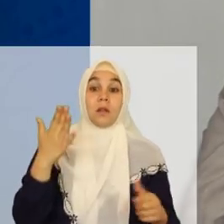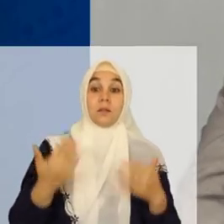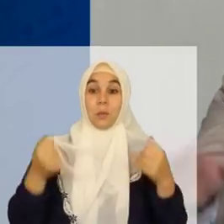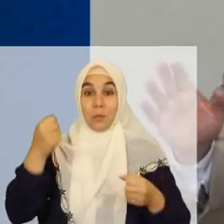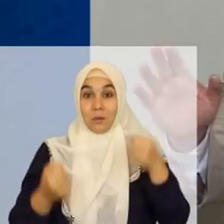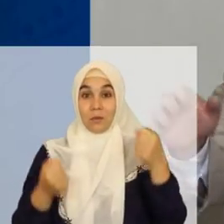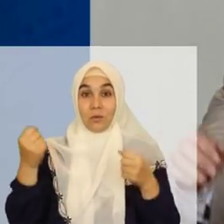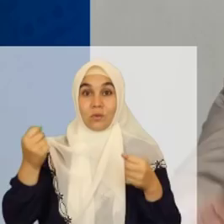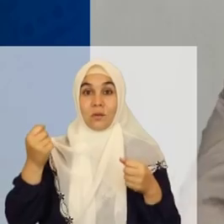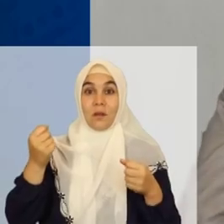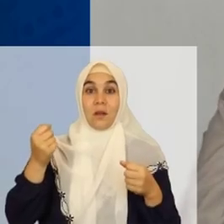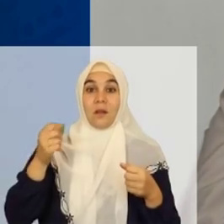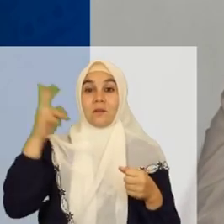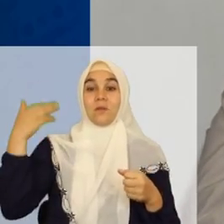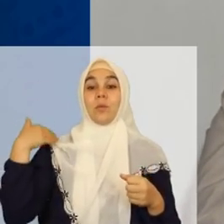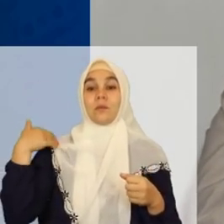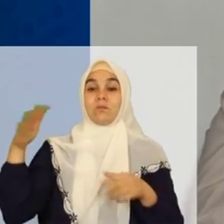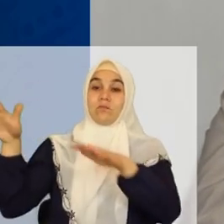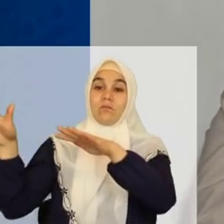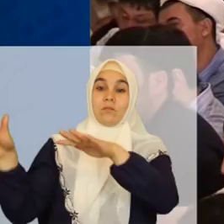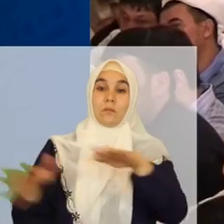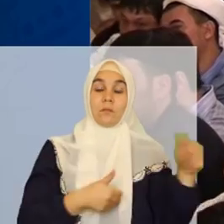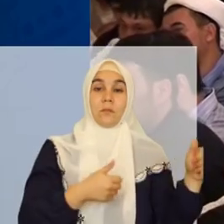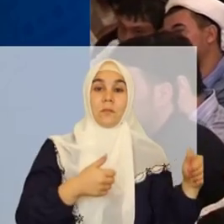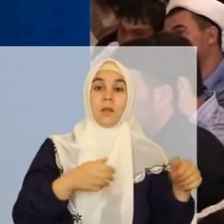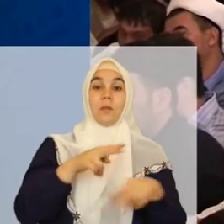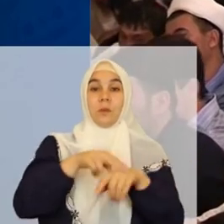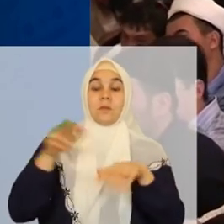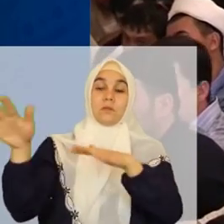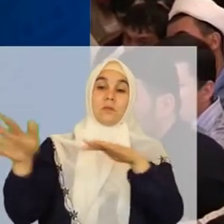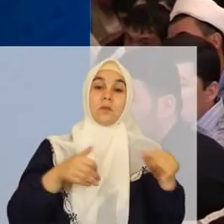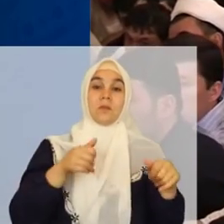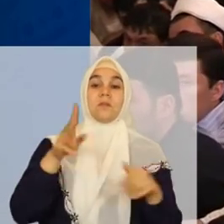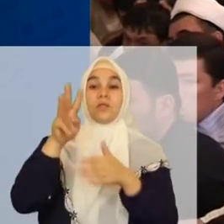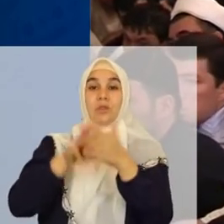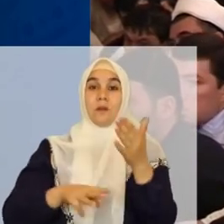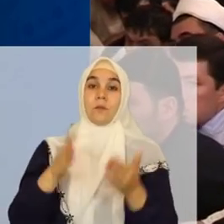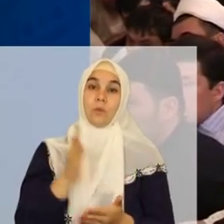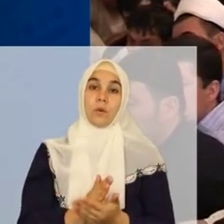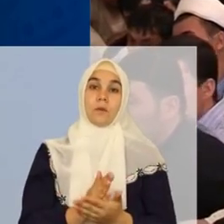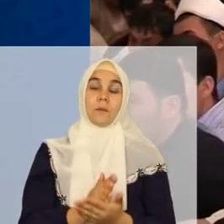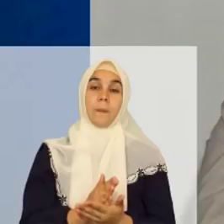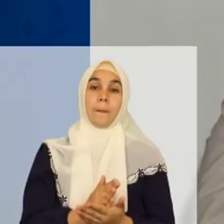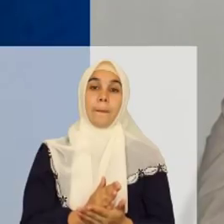yursa, nimalar mirshablar to'xtatib, jazo chorasini qo'llashi ko'zda tutilgan.